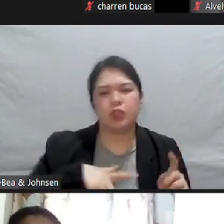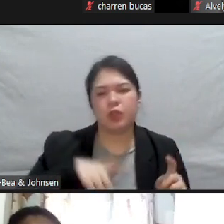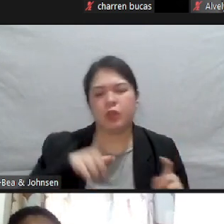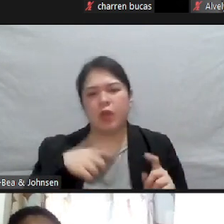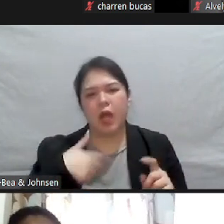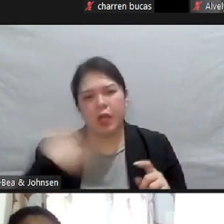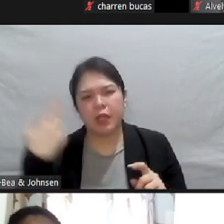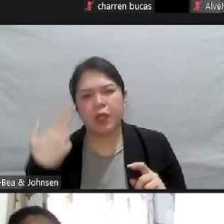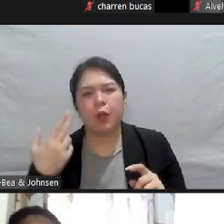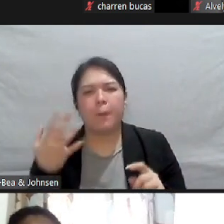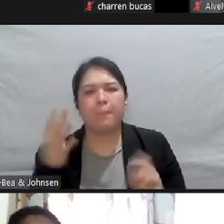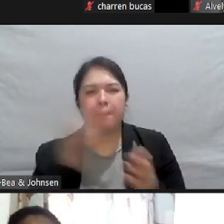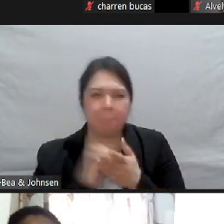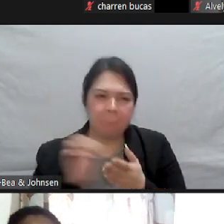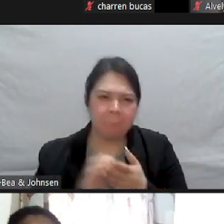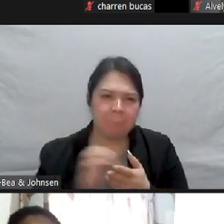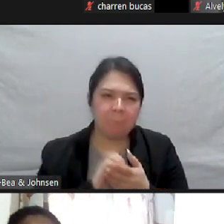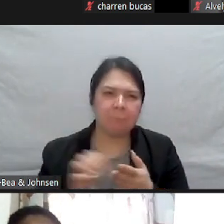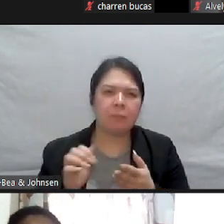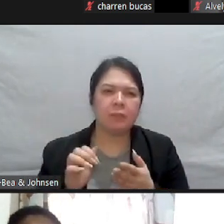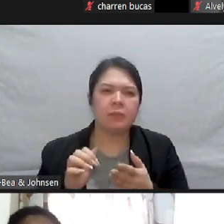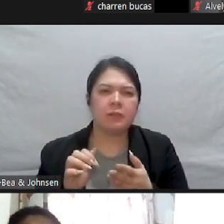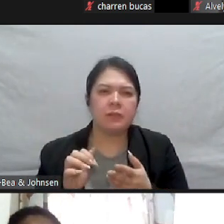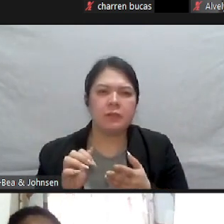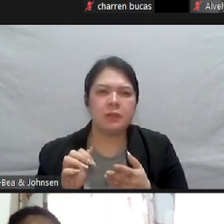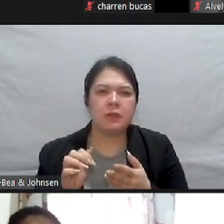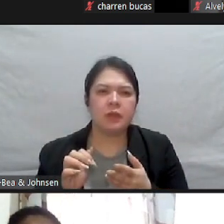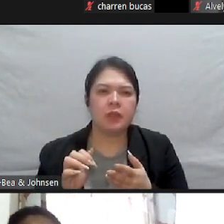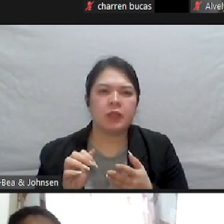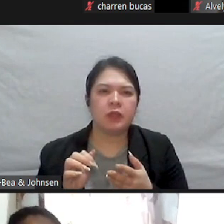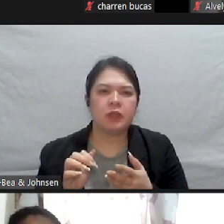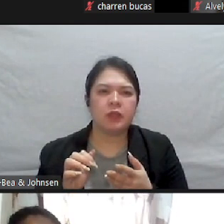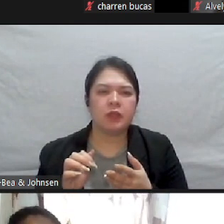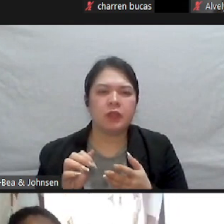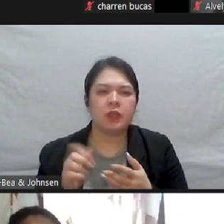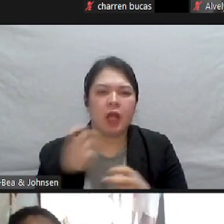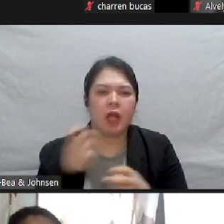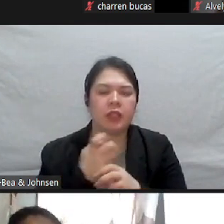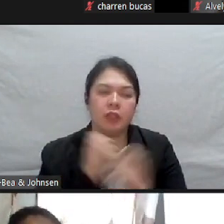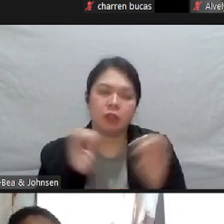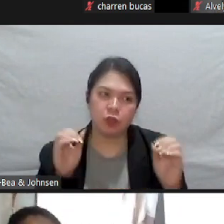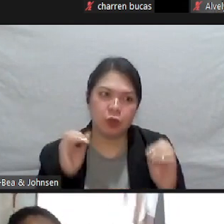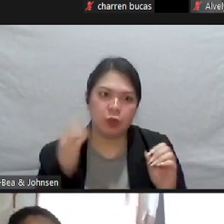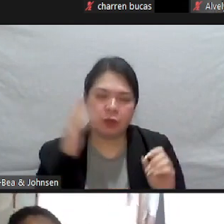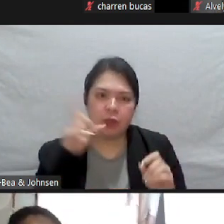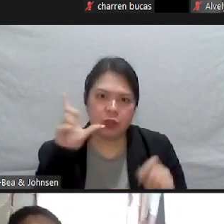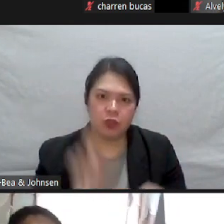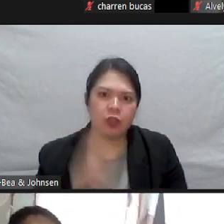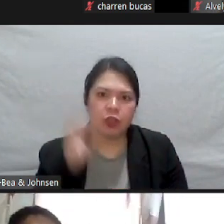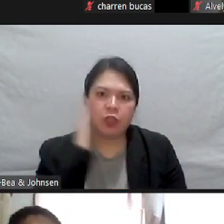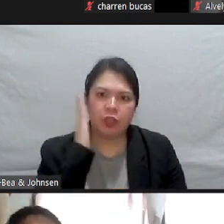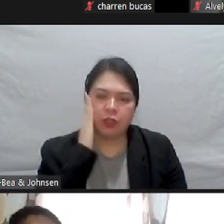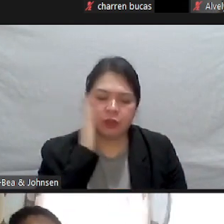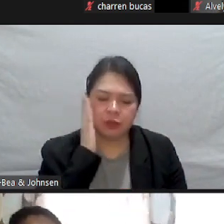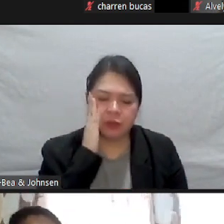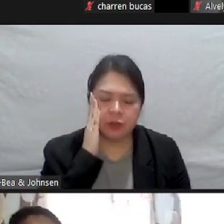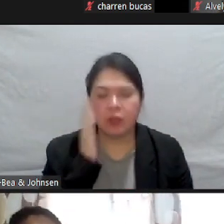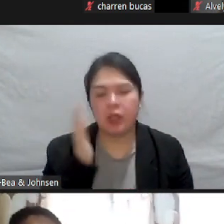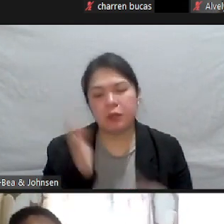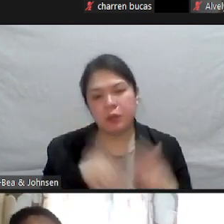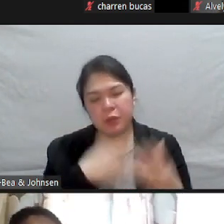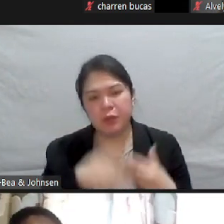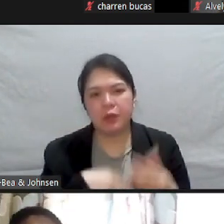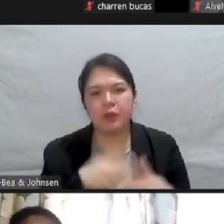level, application, ganyan, hindi kaya na ituro sa English kasi nga mababaw lang yung English natin. Kaya tuloy, ang lumabas sa